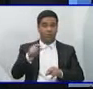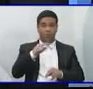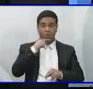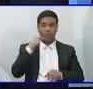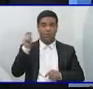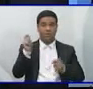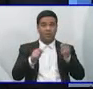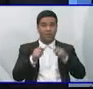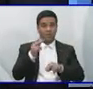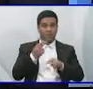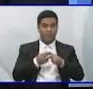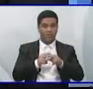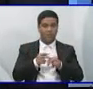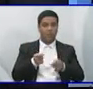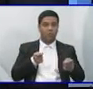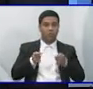elchilar